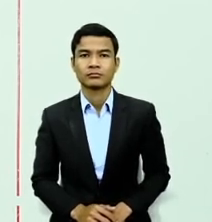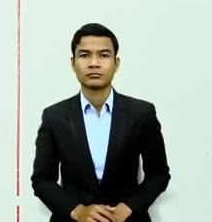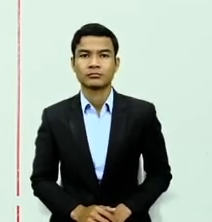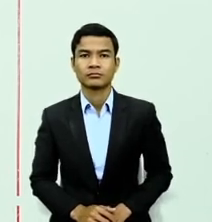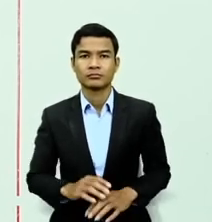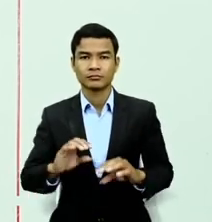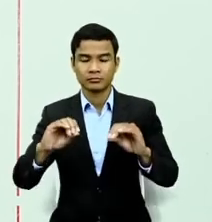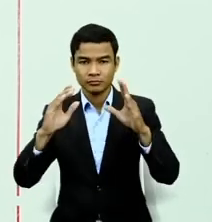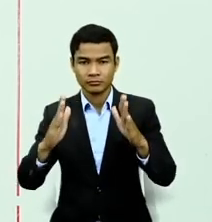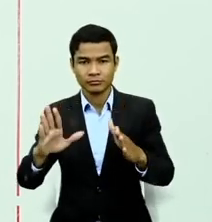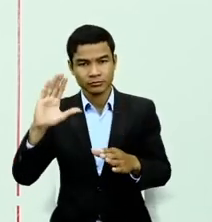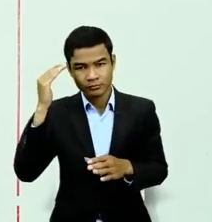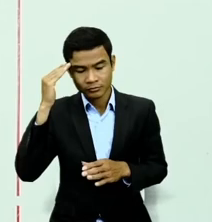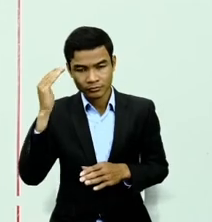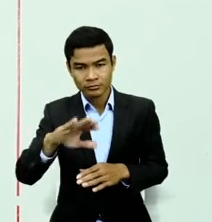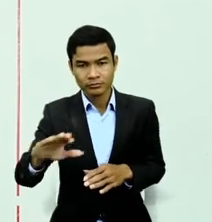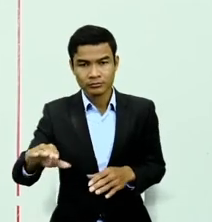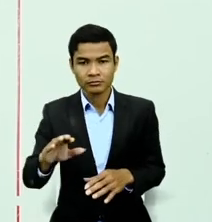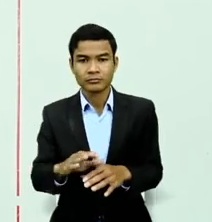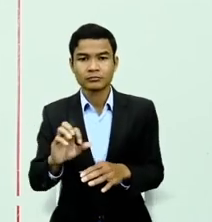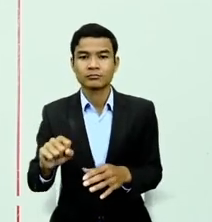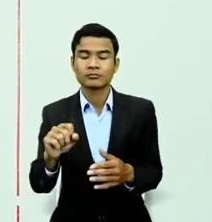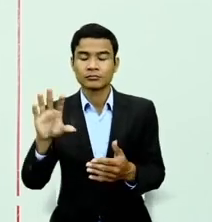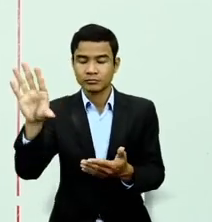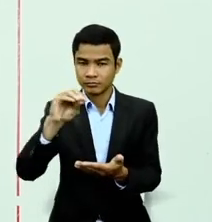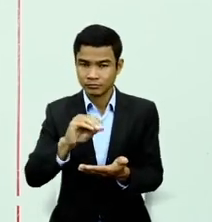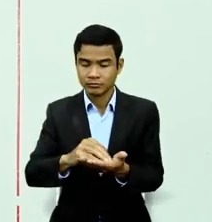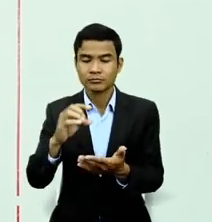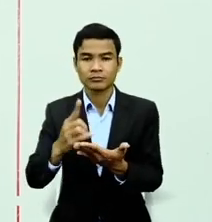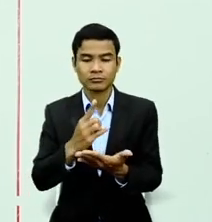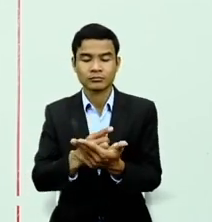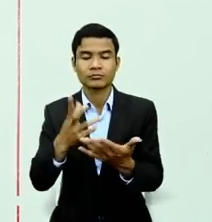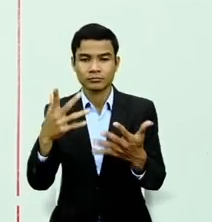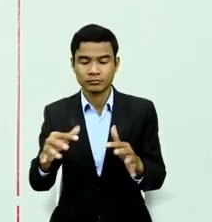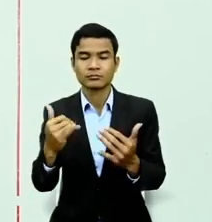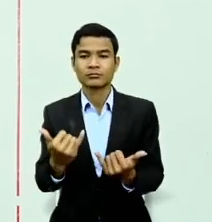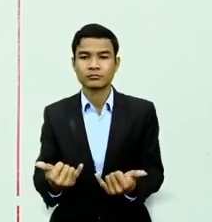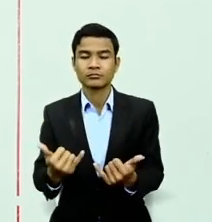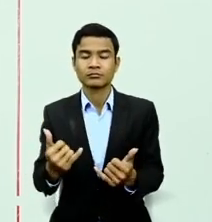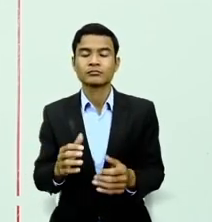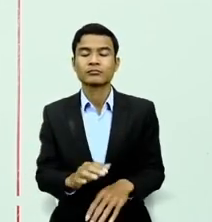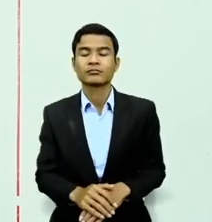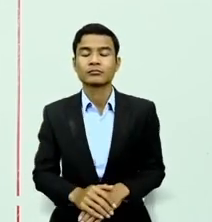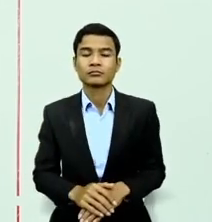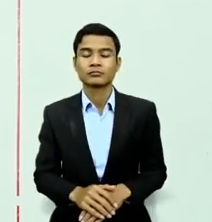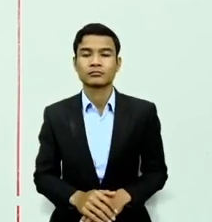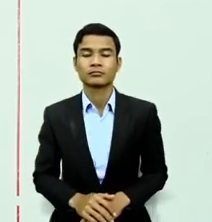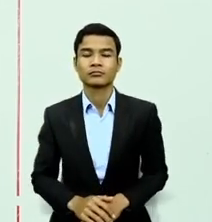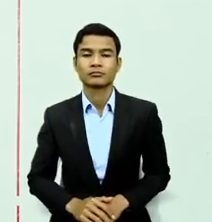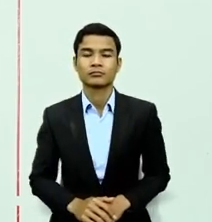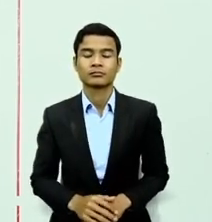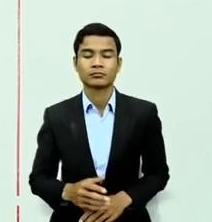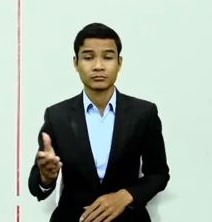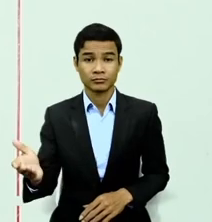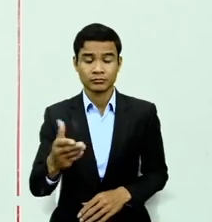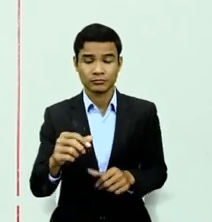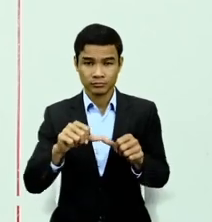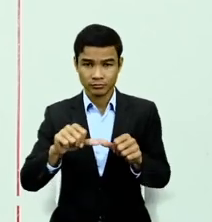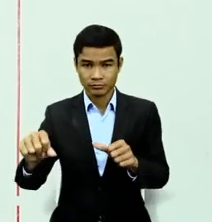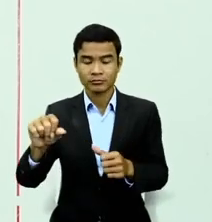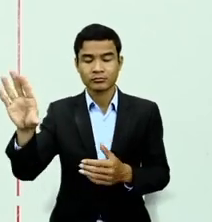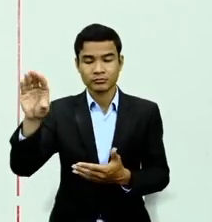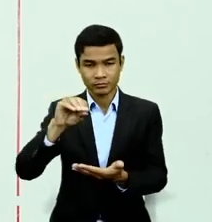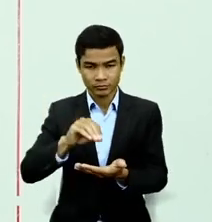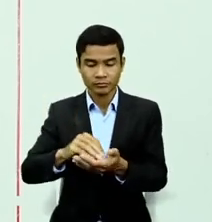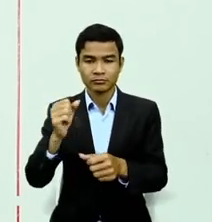cha nè cô cứ tha con từng ở khnía cha ban cất mê riêng ní rủi rồi hỏi ai lấy dương cha nâng bần to tới cất cái